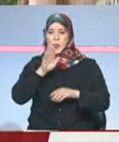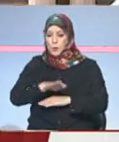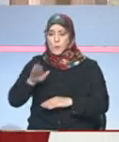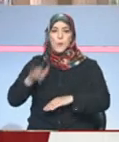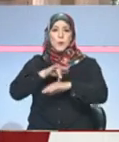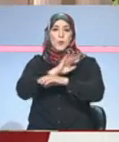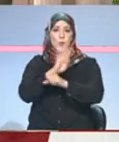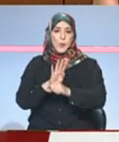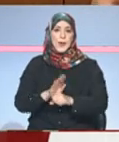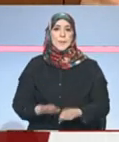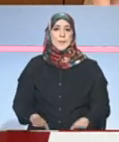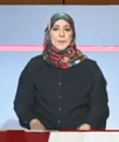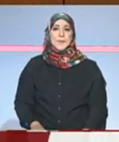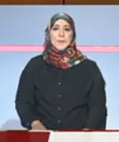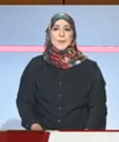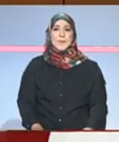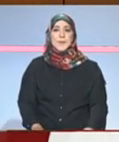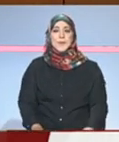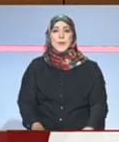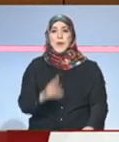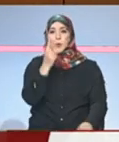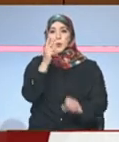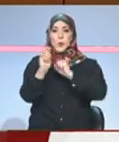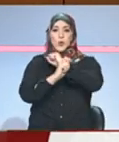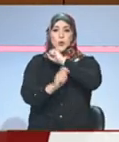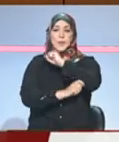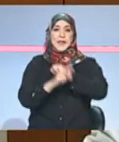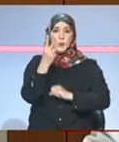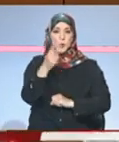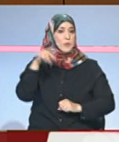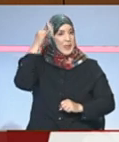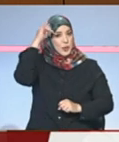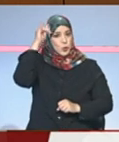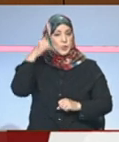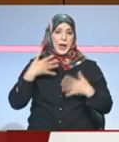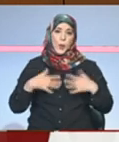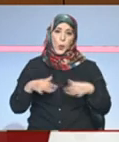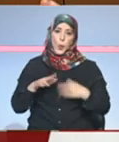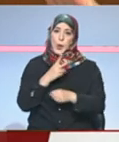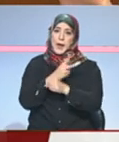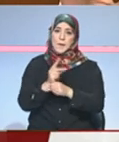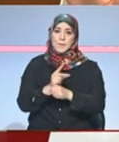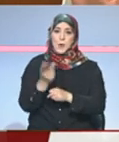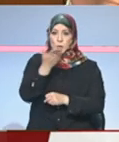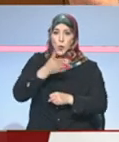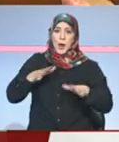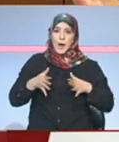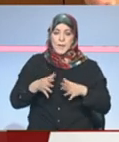إصابة. جمعتين الأولانين متاع جويليا كانوا صعب وكانوا مخوفيننا برشا، من بعد